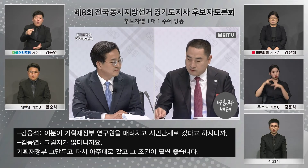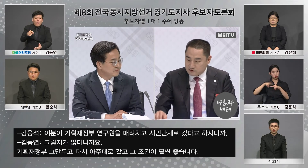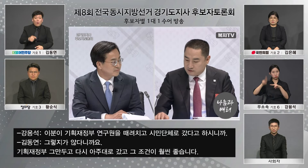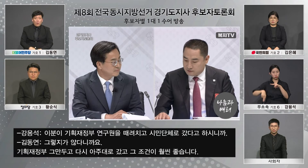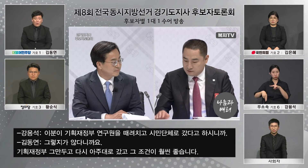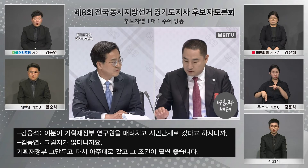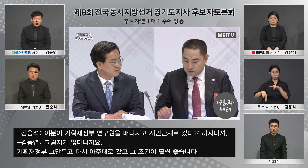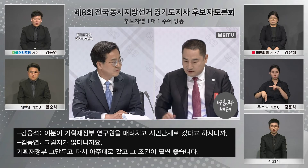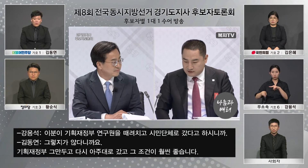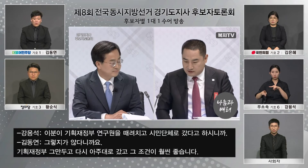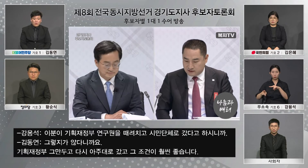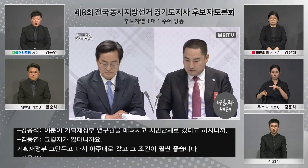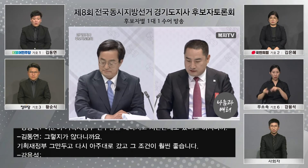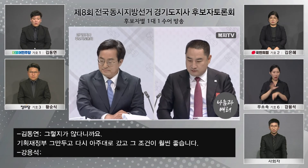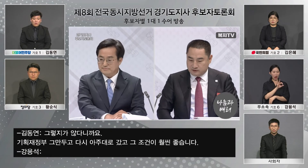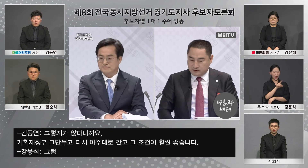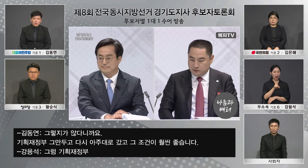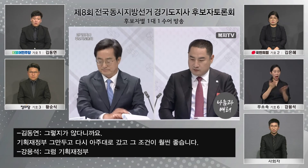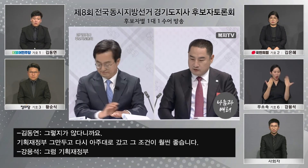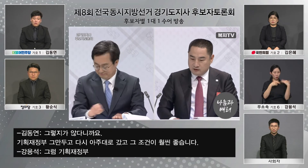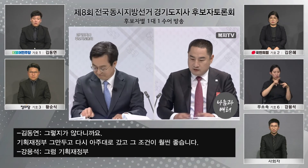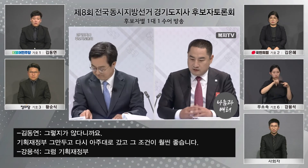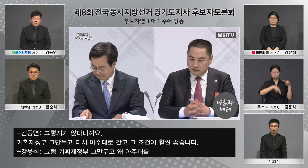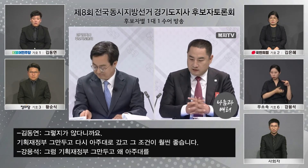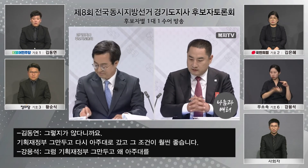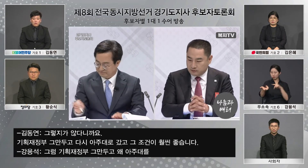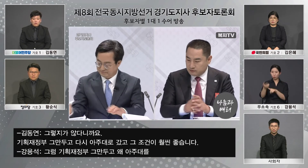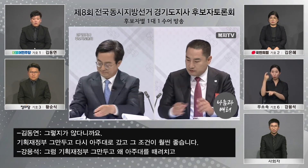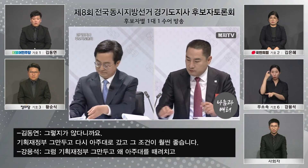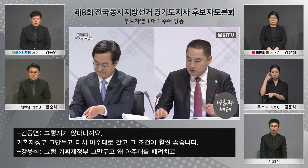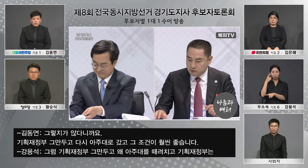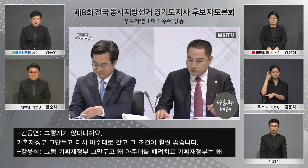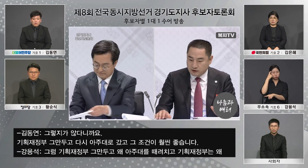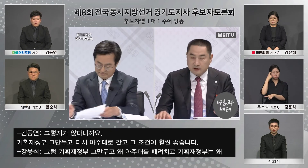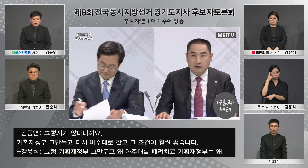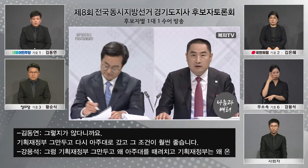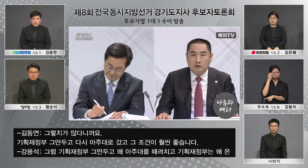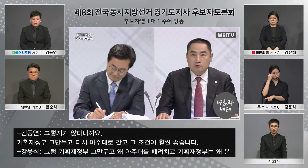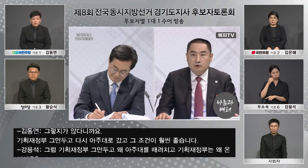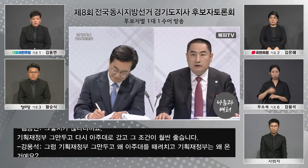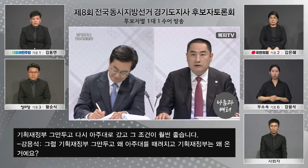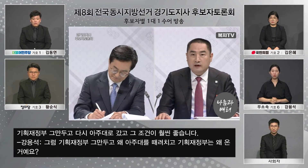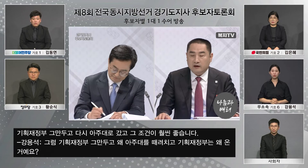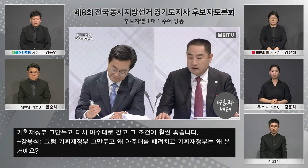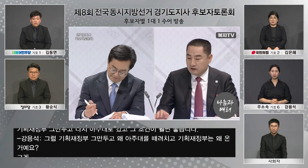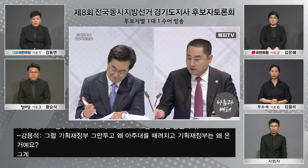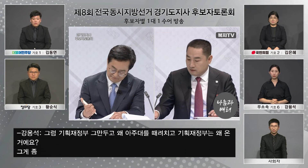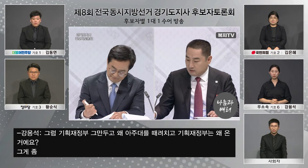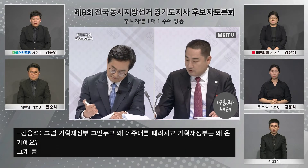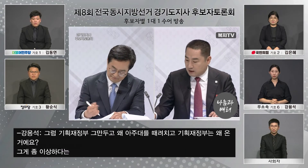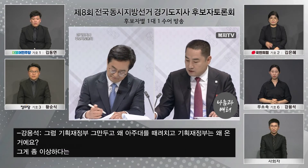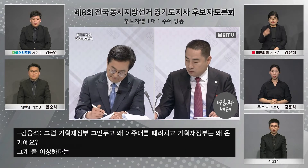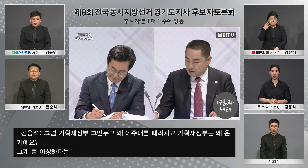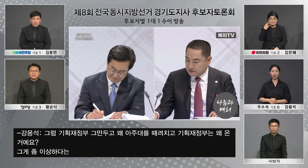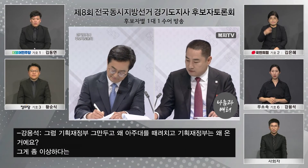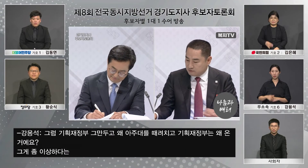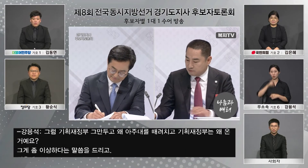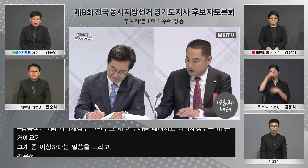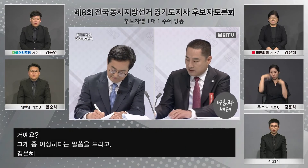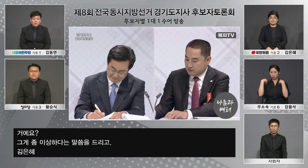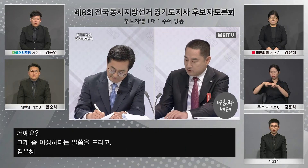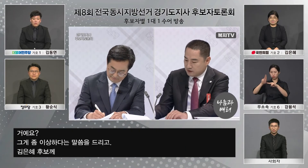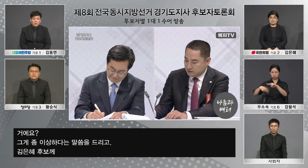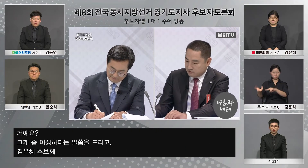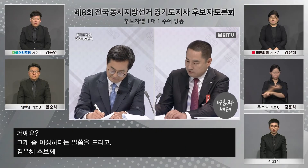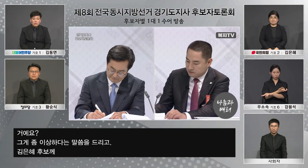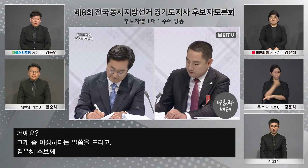거예요 도대체? 그게 좀 이상하다라는 말씀을 드리고 저 김은혜 후보께 여쭤보겠는데 네. 아직도 재산